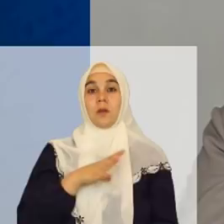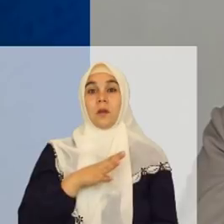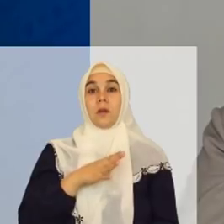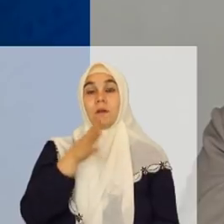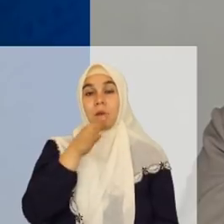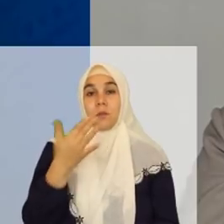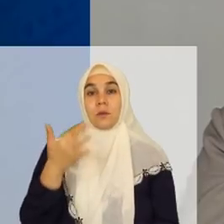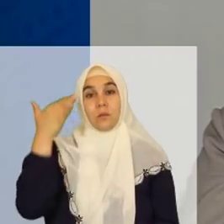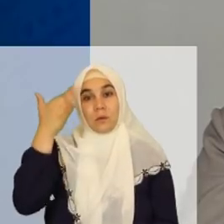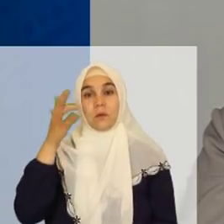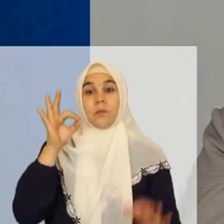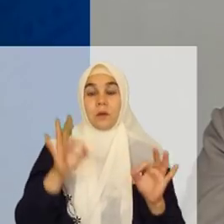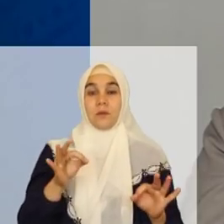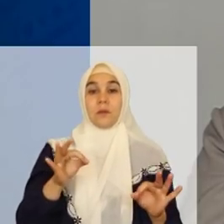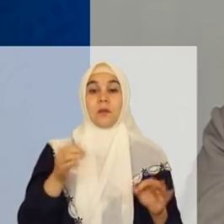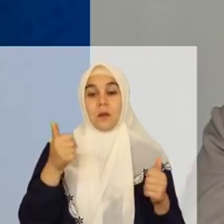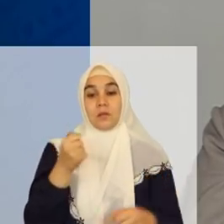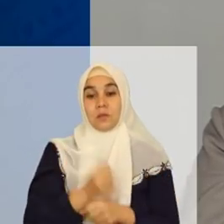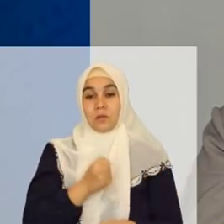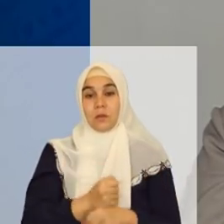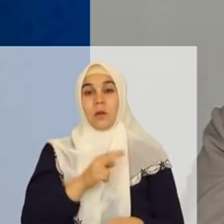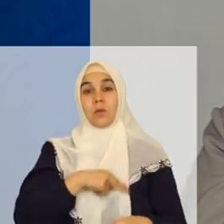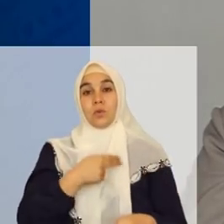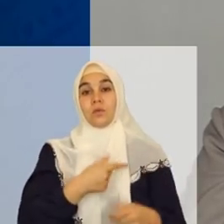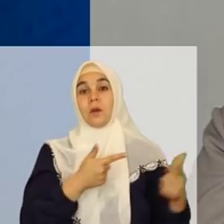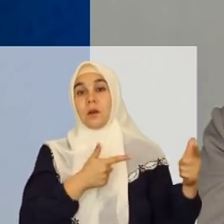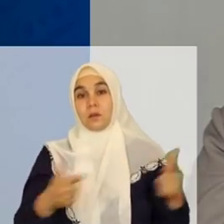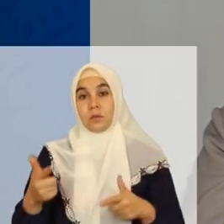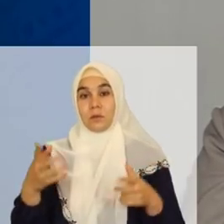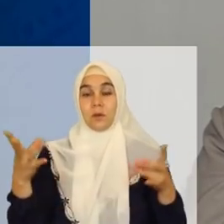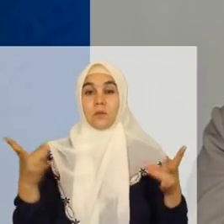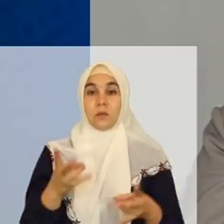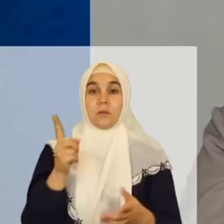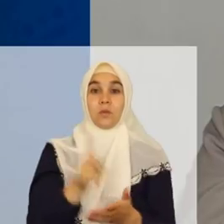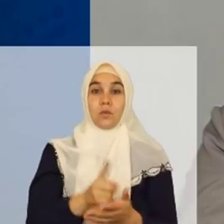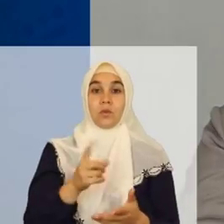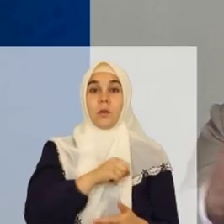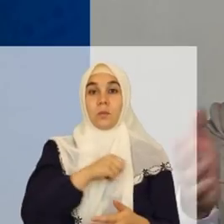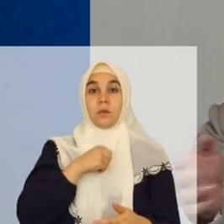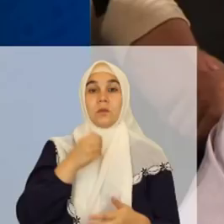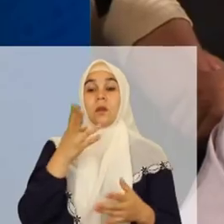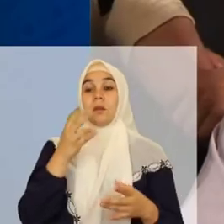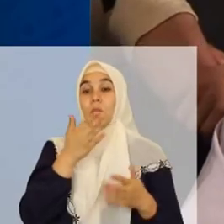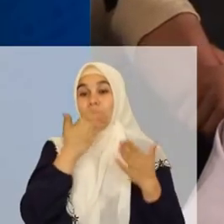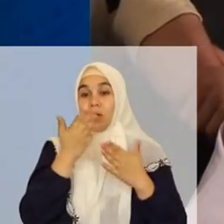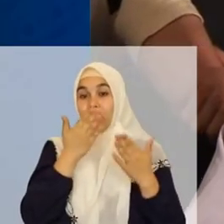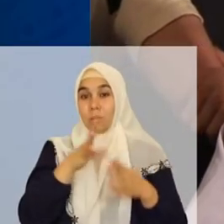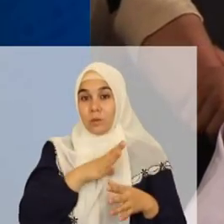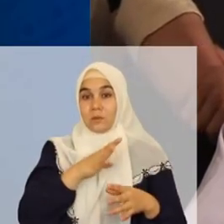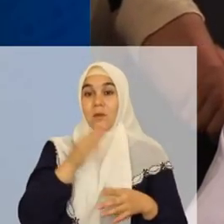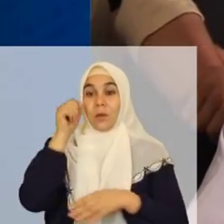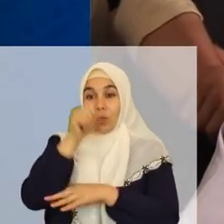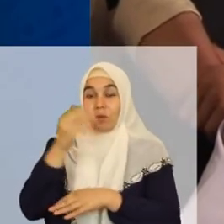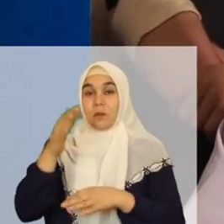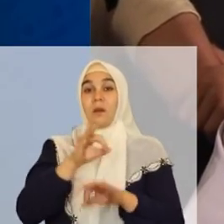paytlarda niyatni yaxshi qilish kerakda, qalb hozirligi bo'lish kerak. Buni biz namoz to'g'risida gapirganimizda juda keng sharh